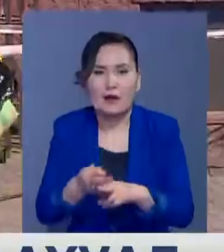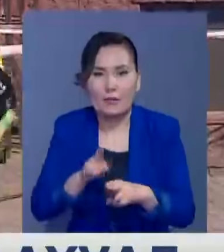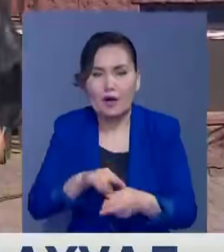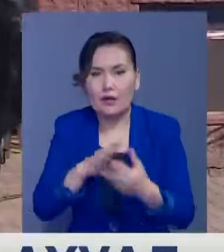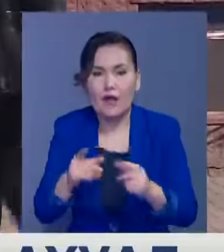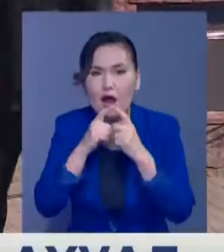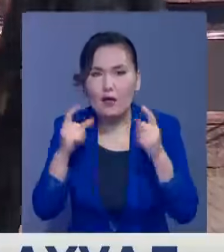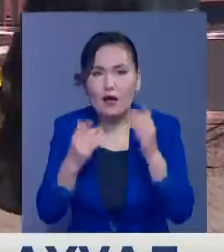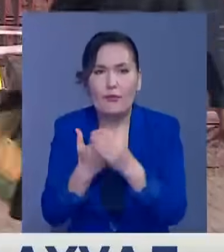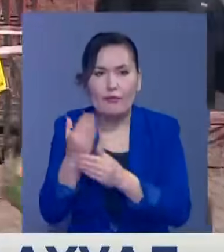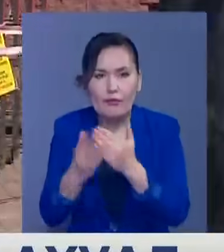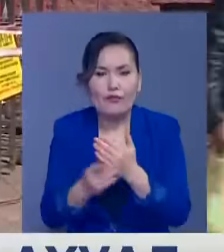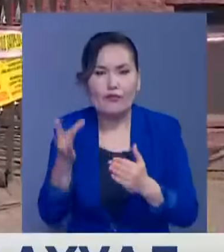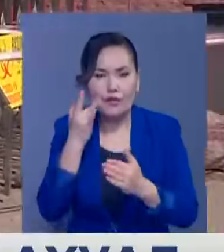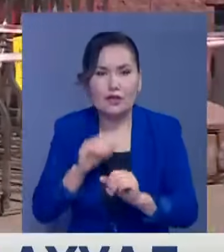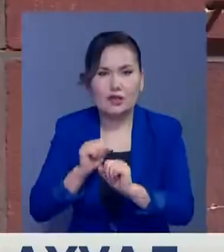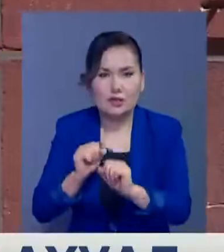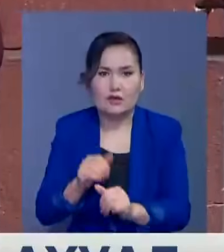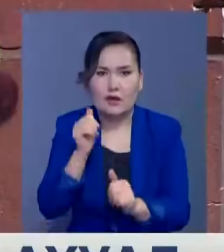Оны ұмытпау керек.